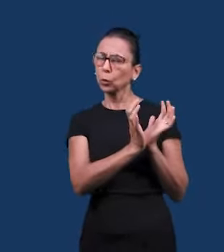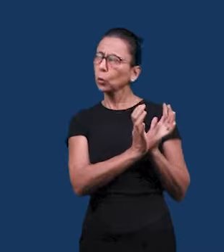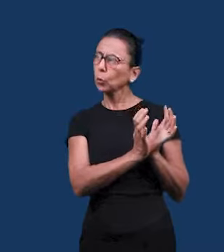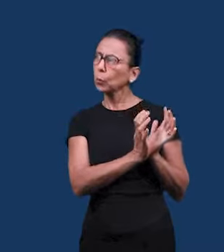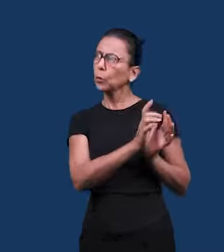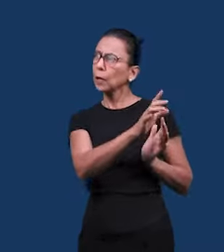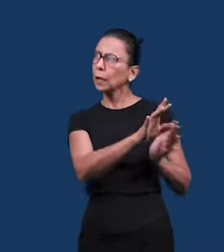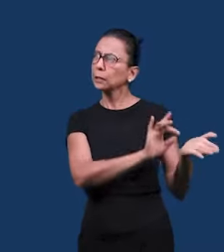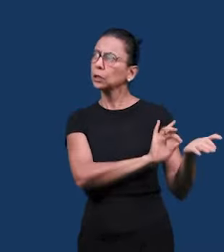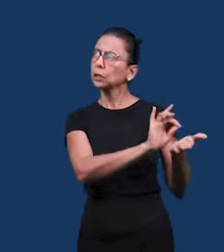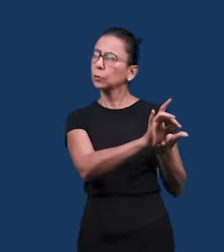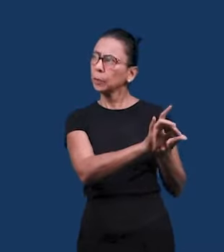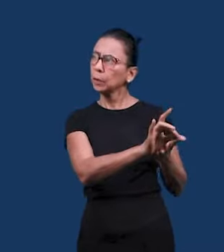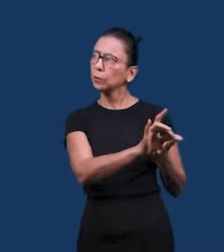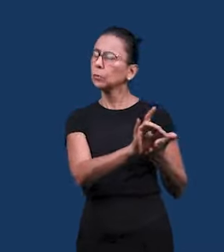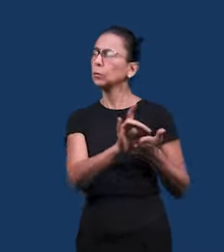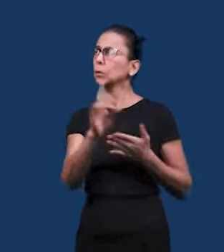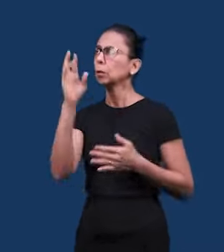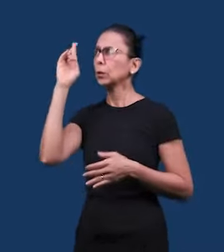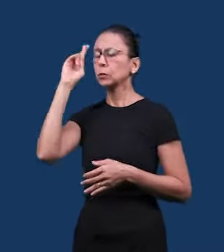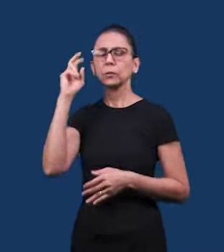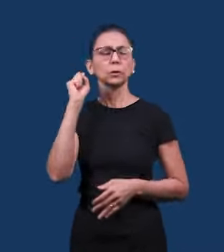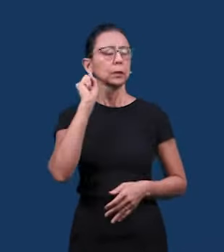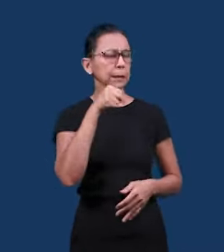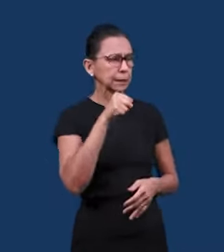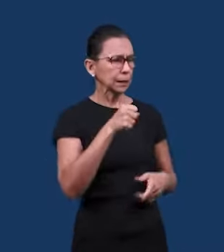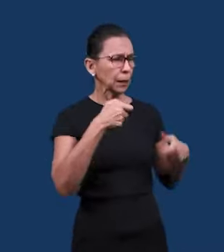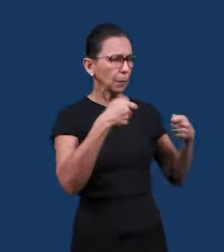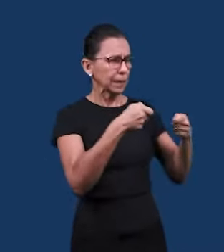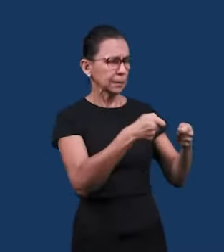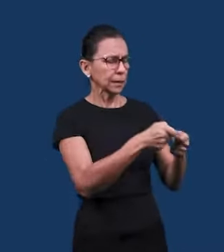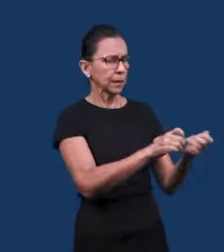И сказано ему, преследуй, догонишь и